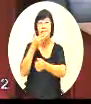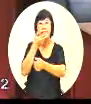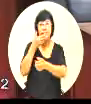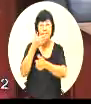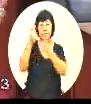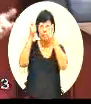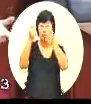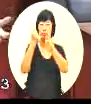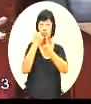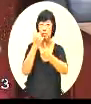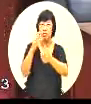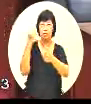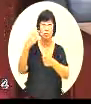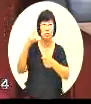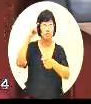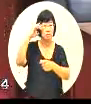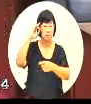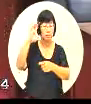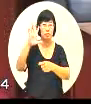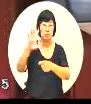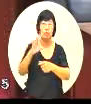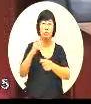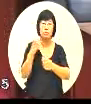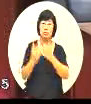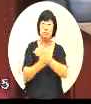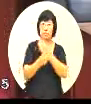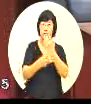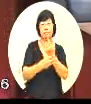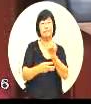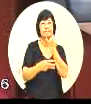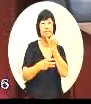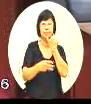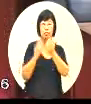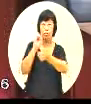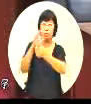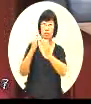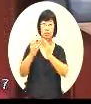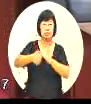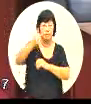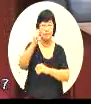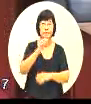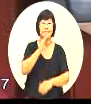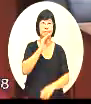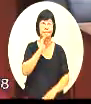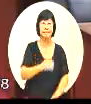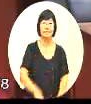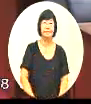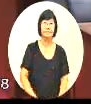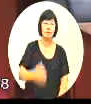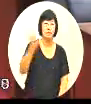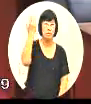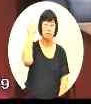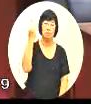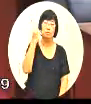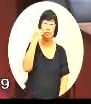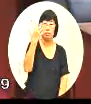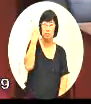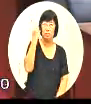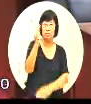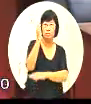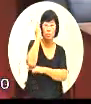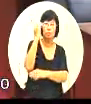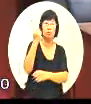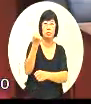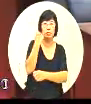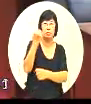够创造产业来，我想都是好事嘛。所以我在这里这样呼吁市长。那我想过去就是旧政府努力不够，